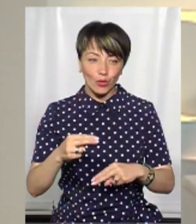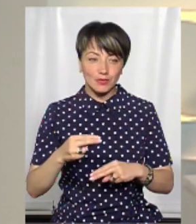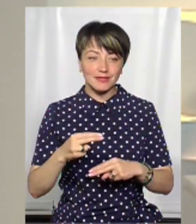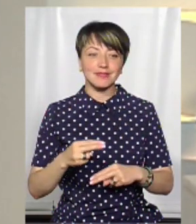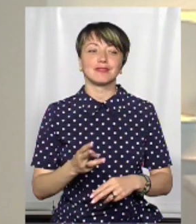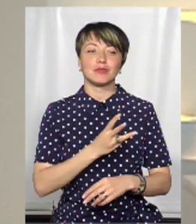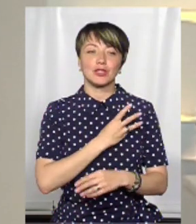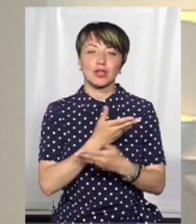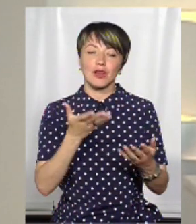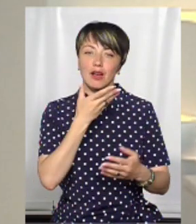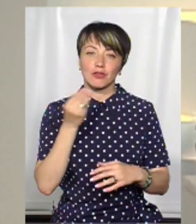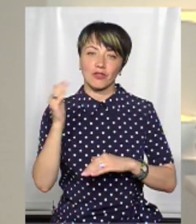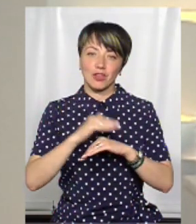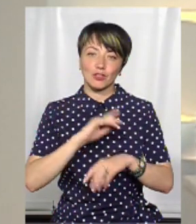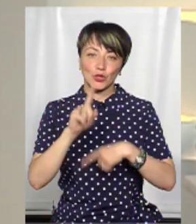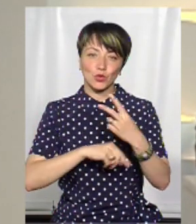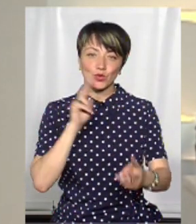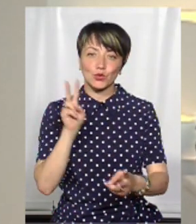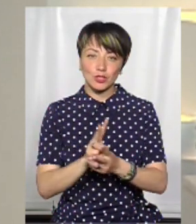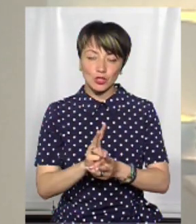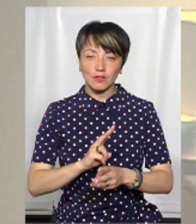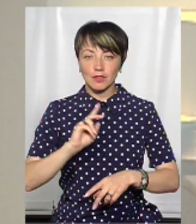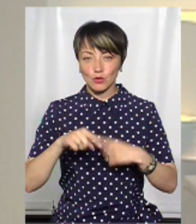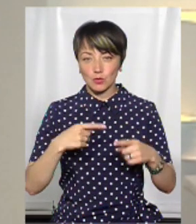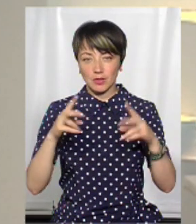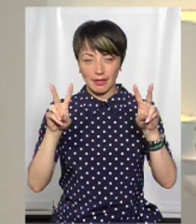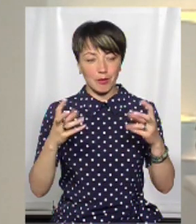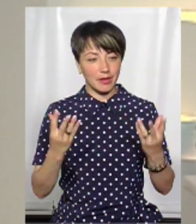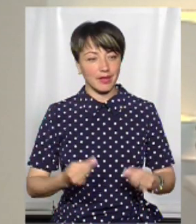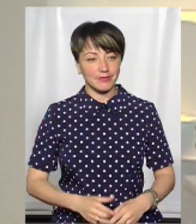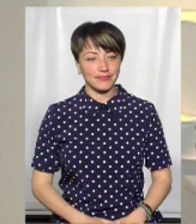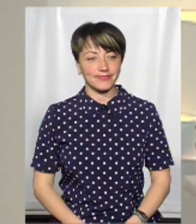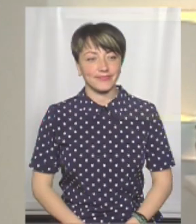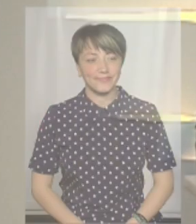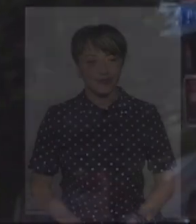всім за увагу, бажаю гарного вечора та до зустрічі у наступній темі дня.